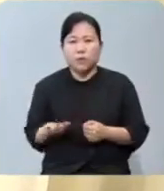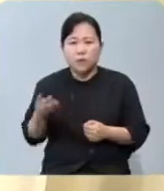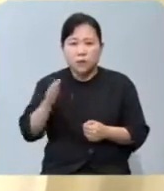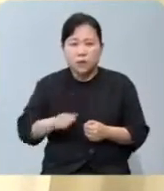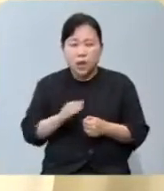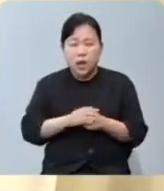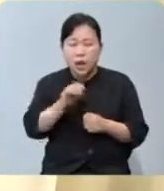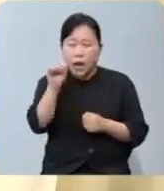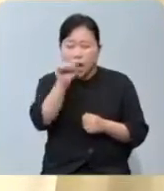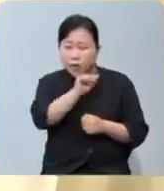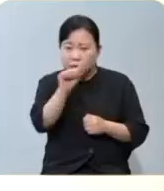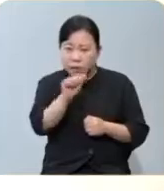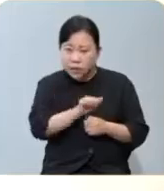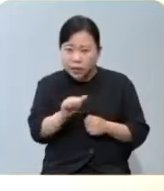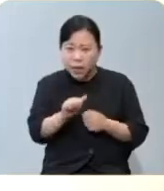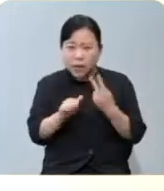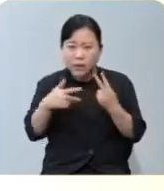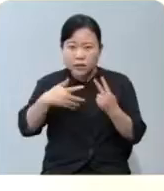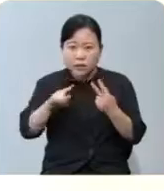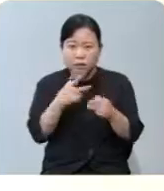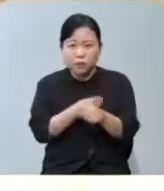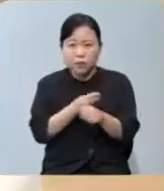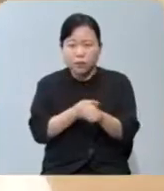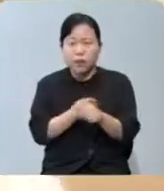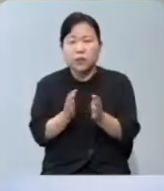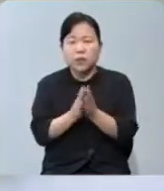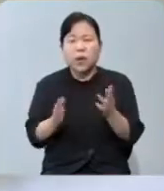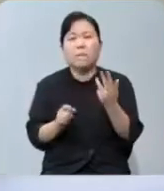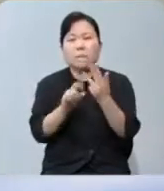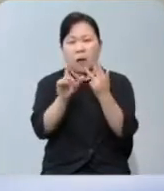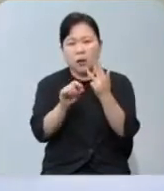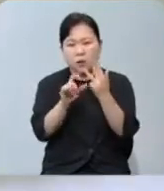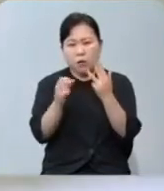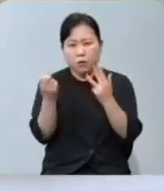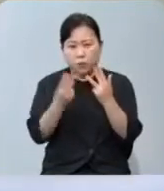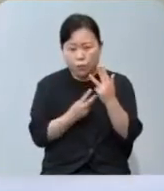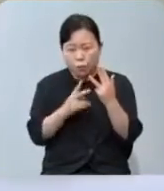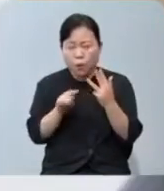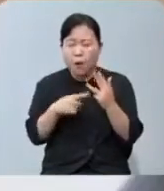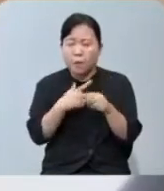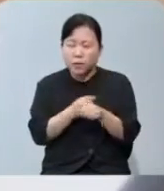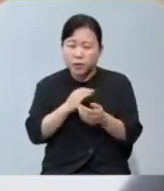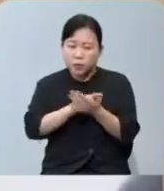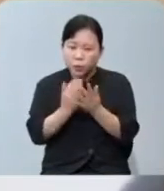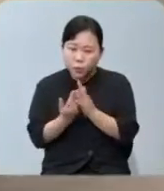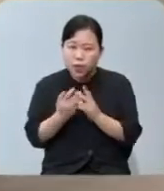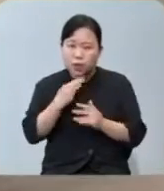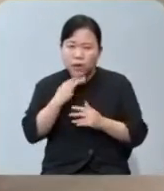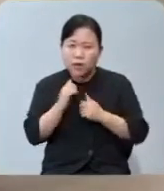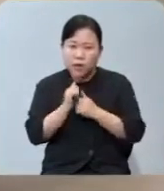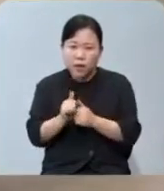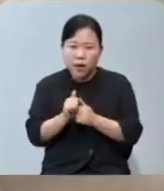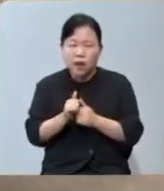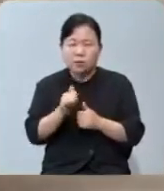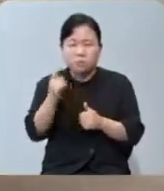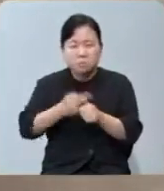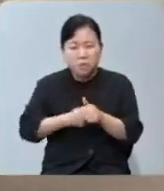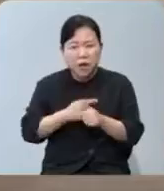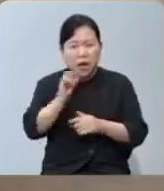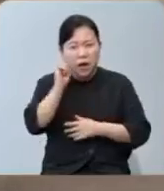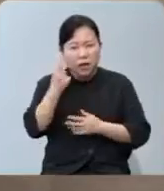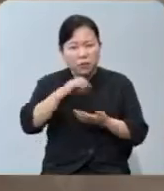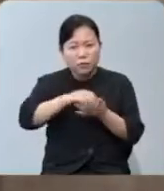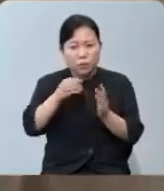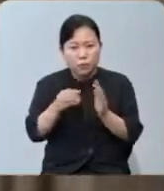아스트라제네카 2차 접종은 8월에 아 시작되고 백신 종류와 연령대에 따라 길게는 한 달 이상 접종